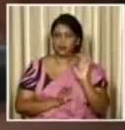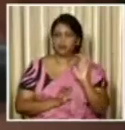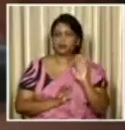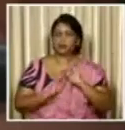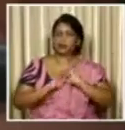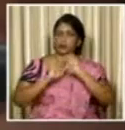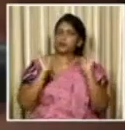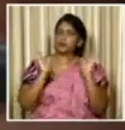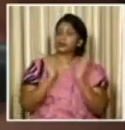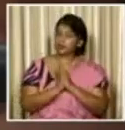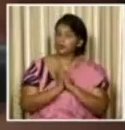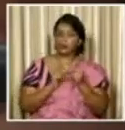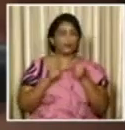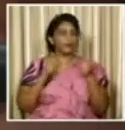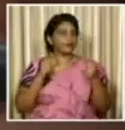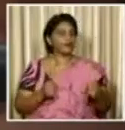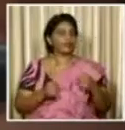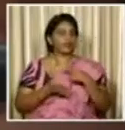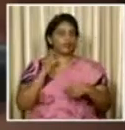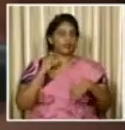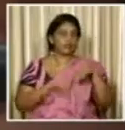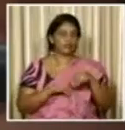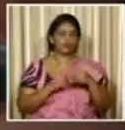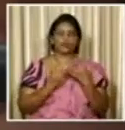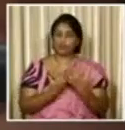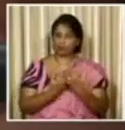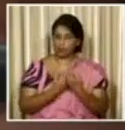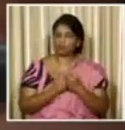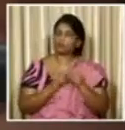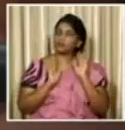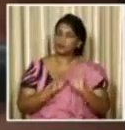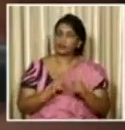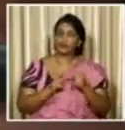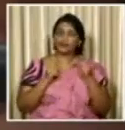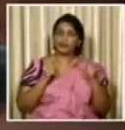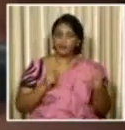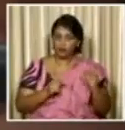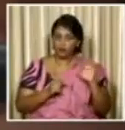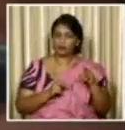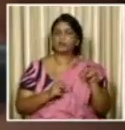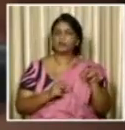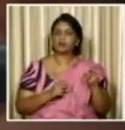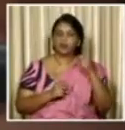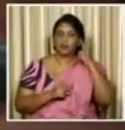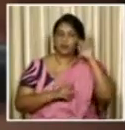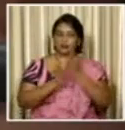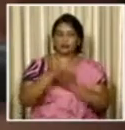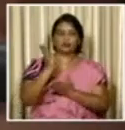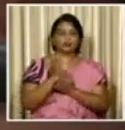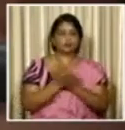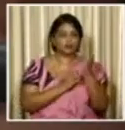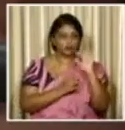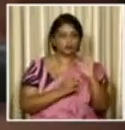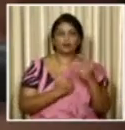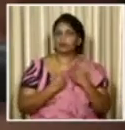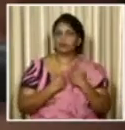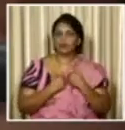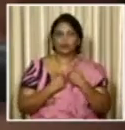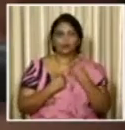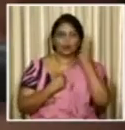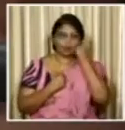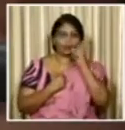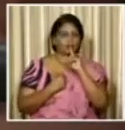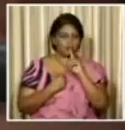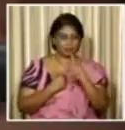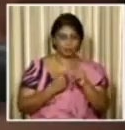මේ සමස්තයට එරෙහි දේශපාලනයක් තමයි අද අවශ්‍ය වී තිබෙන්නේ. කෙසේ වුවත් විපක්ෂය විසින් විශ්වාසභංග යෝජනාවක් ගෙනත් තියෙන නිසා මම කරුණු කීපයක් උන්